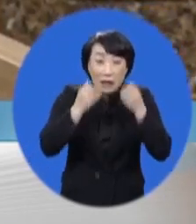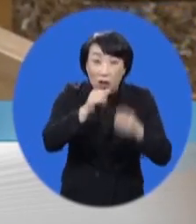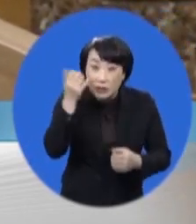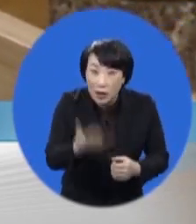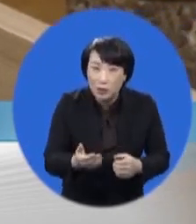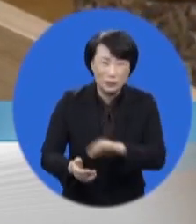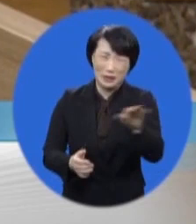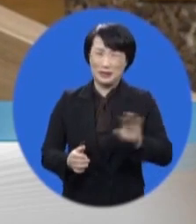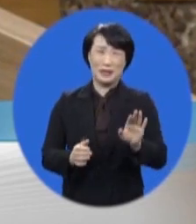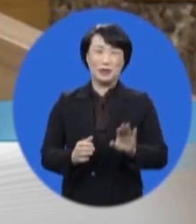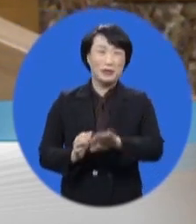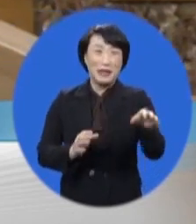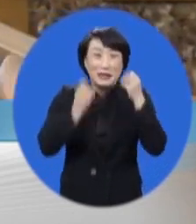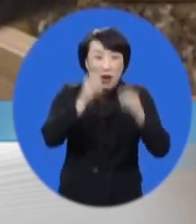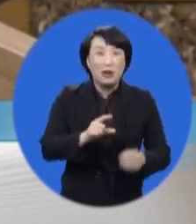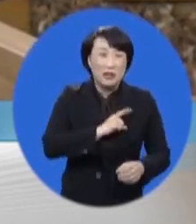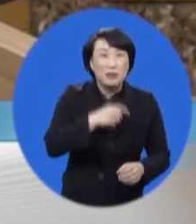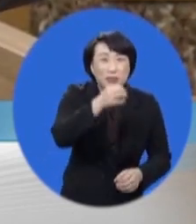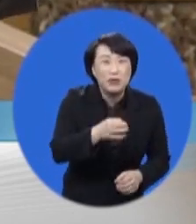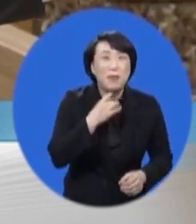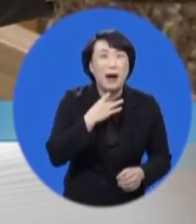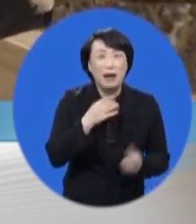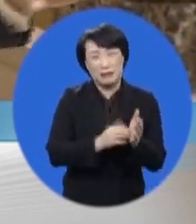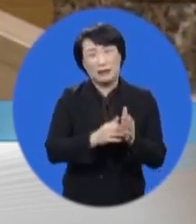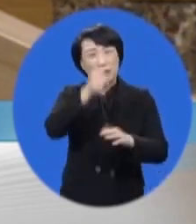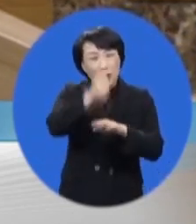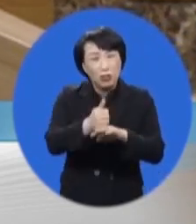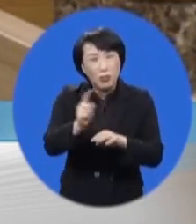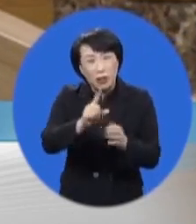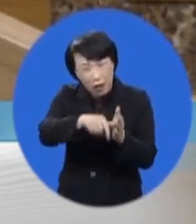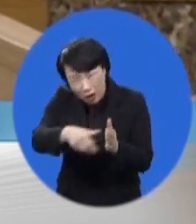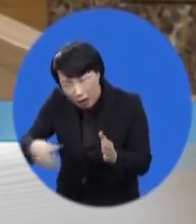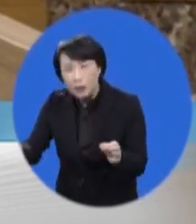있는가? 우리가 새 것이라고 이름을 붙일 뿐이지 다 결국